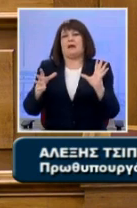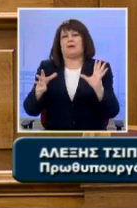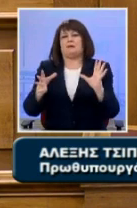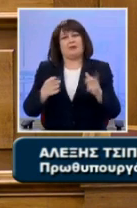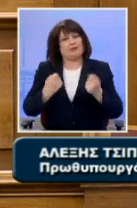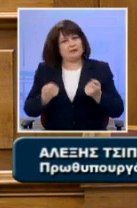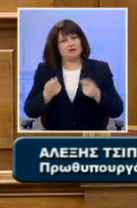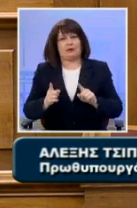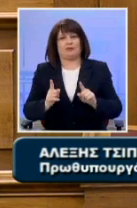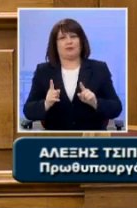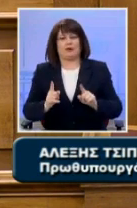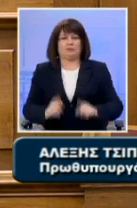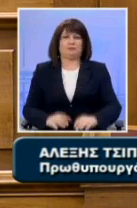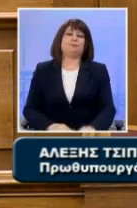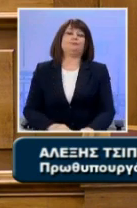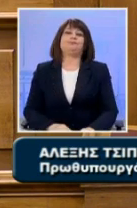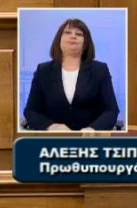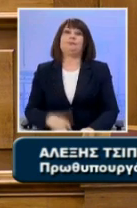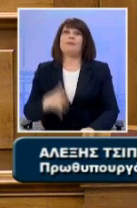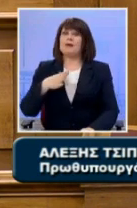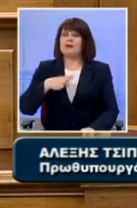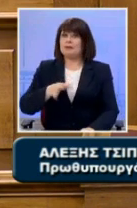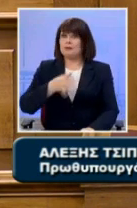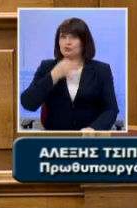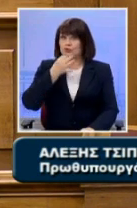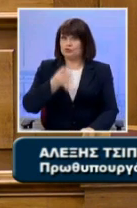να σας πω ότι,